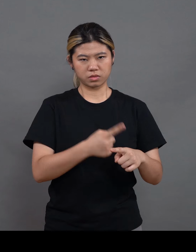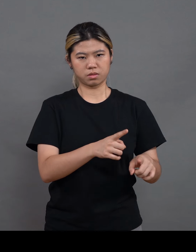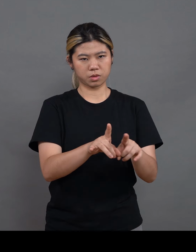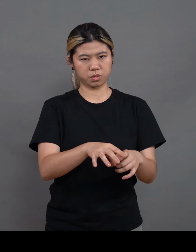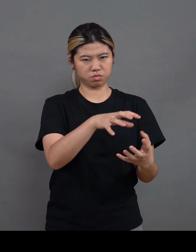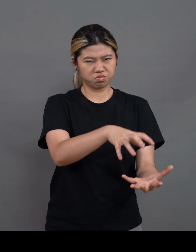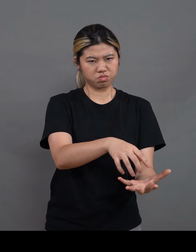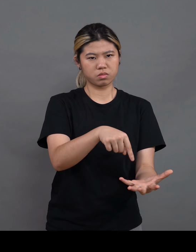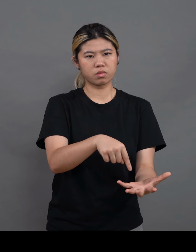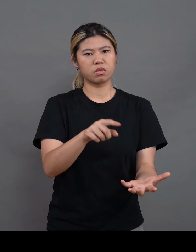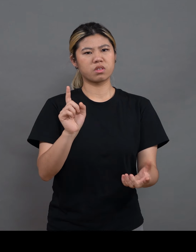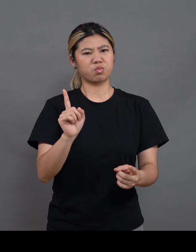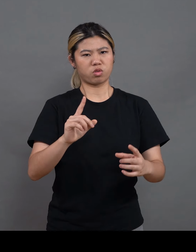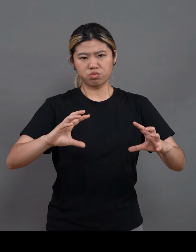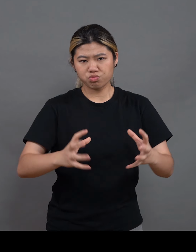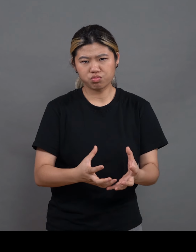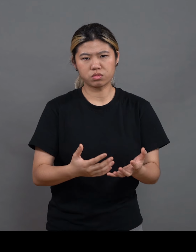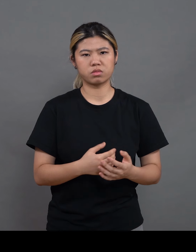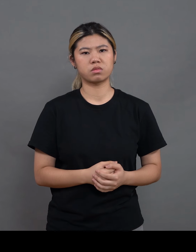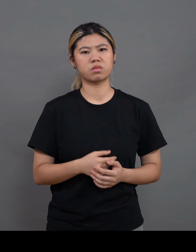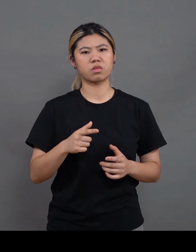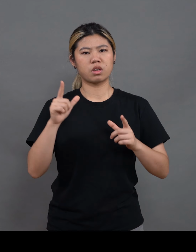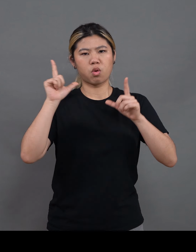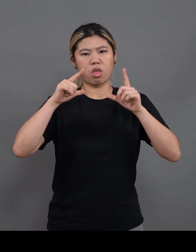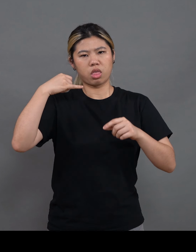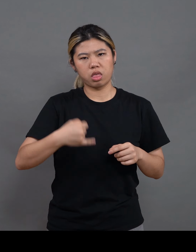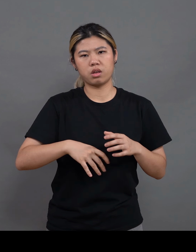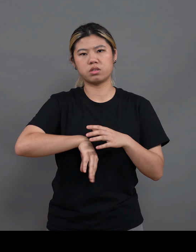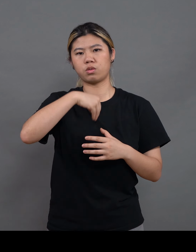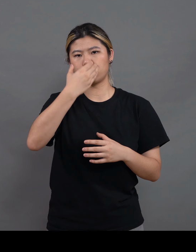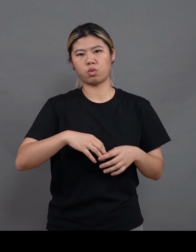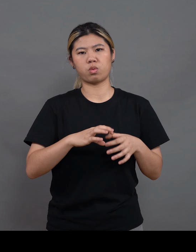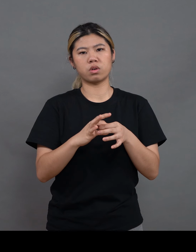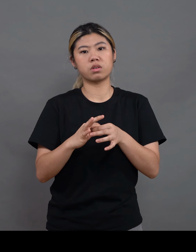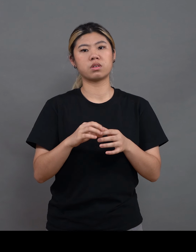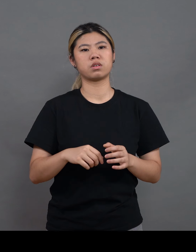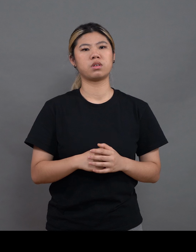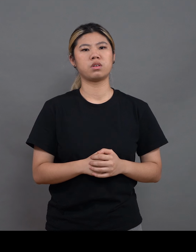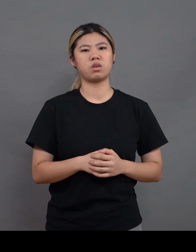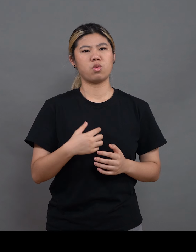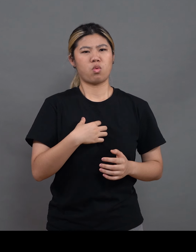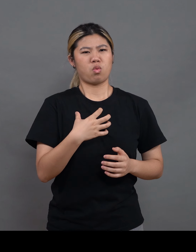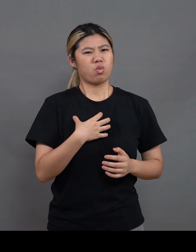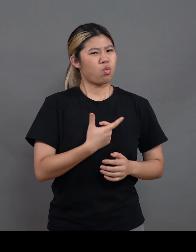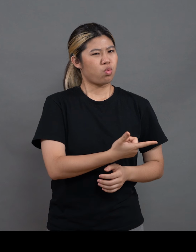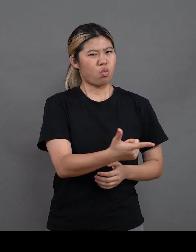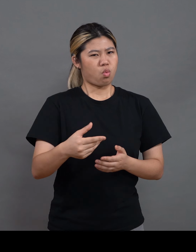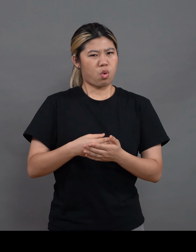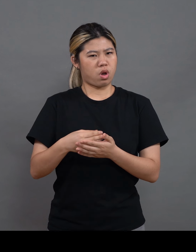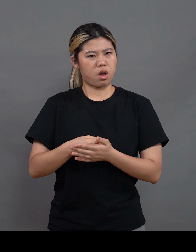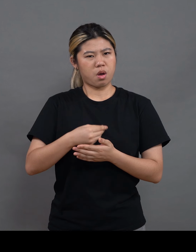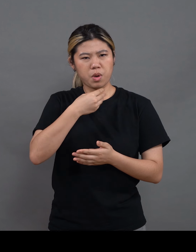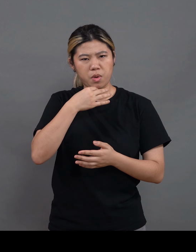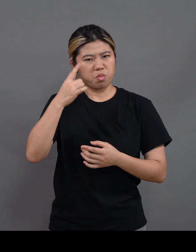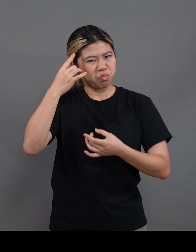具象的东西，然后它怎么组合是不可以被描述的一种抽象式的关系。因为我觉得这个作为很多